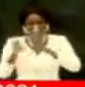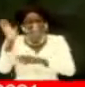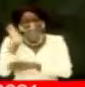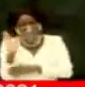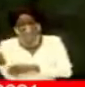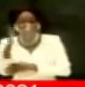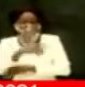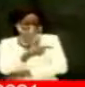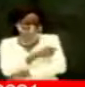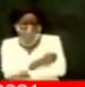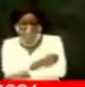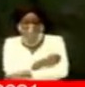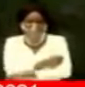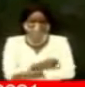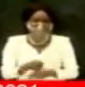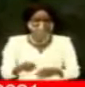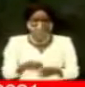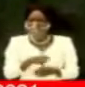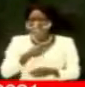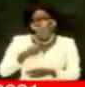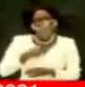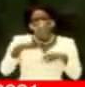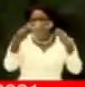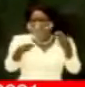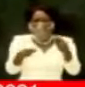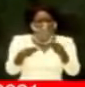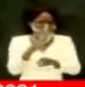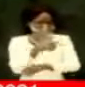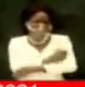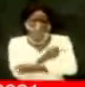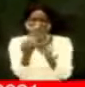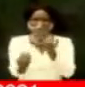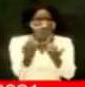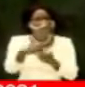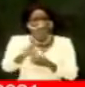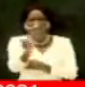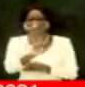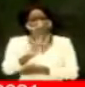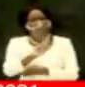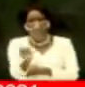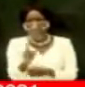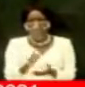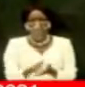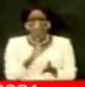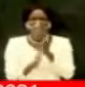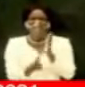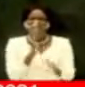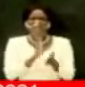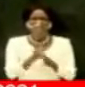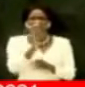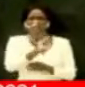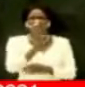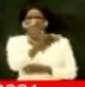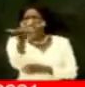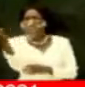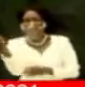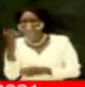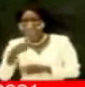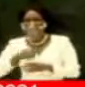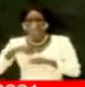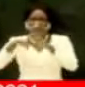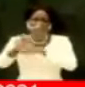COVID sidupeleka kuana opita ku sukulu ayi kulibe ku sukulu kuna kulikose kumene ife ngataboma tatumiza